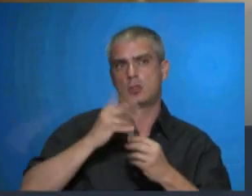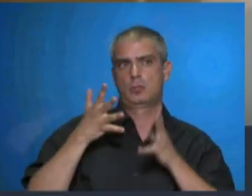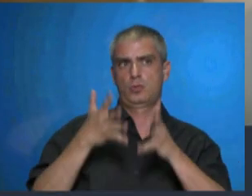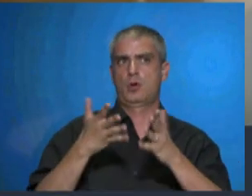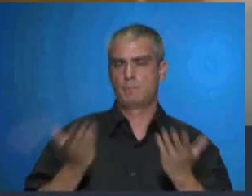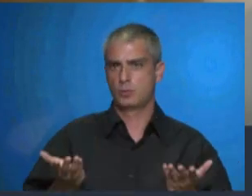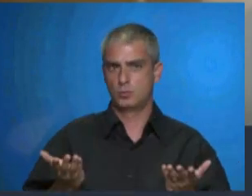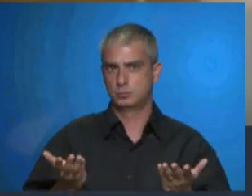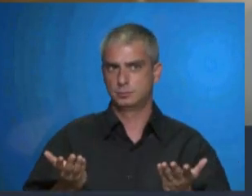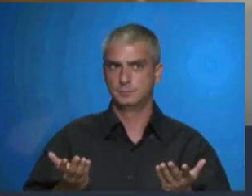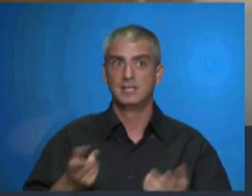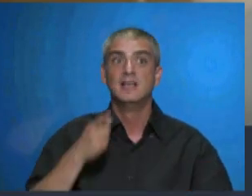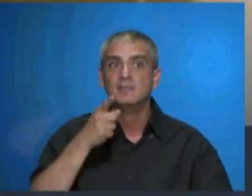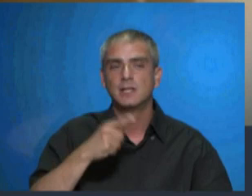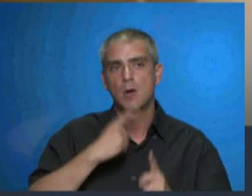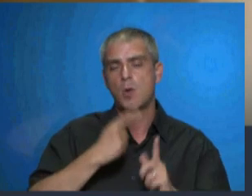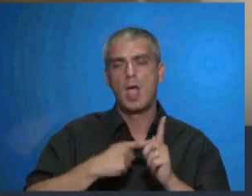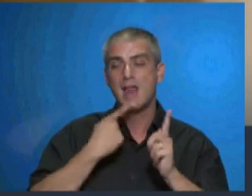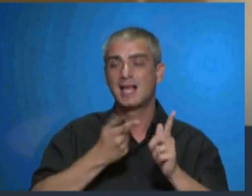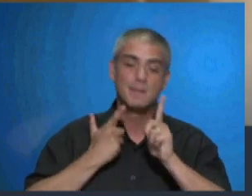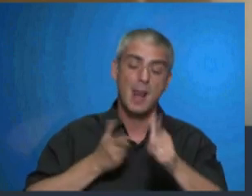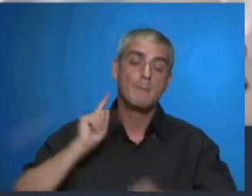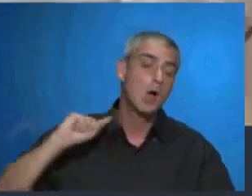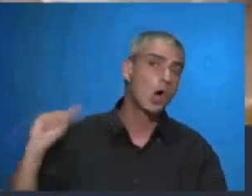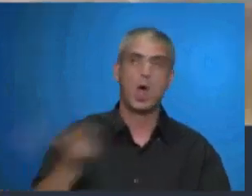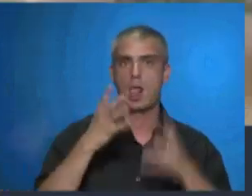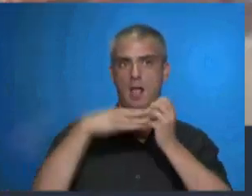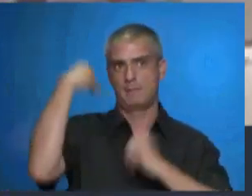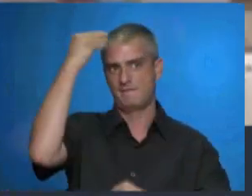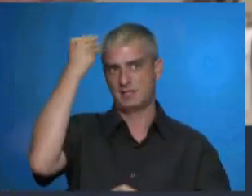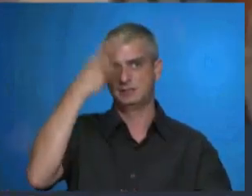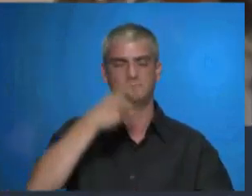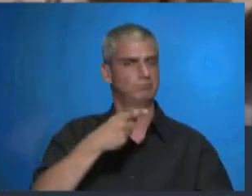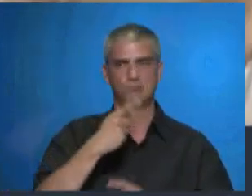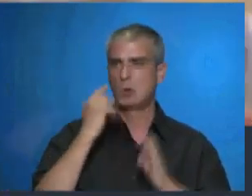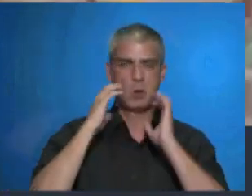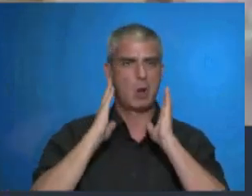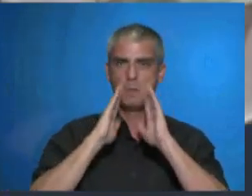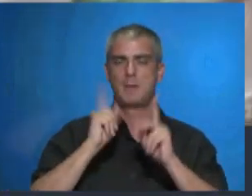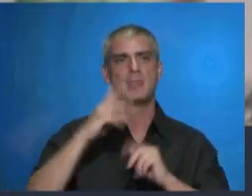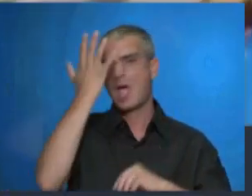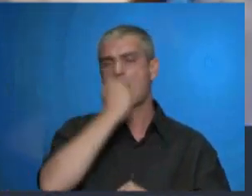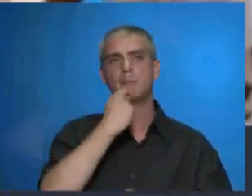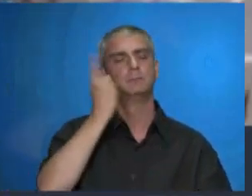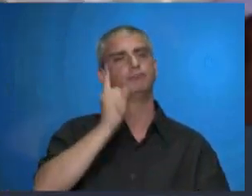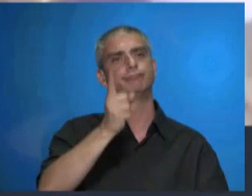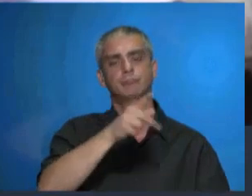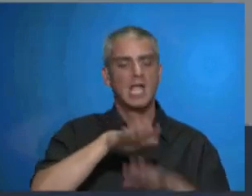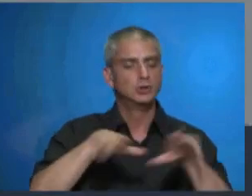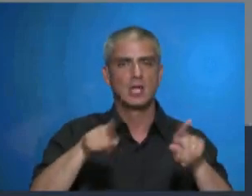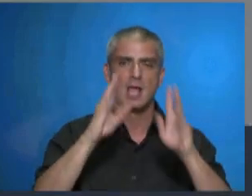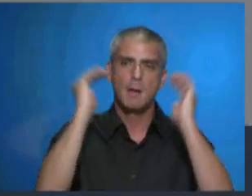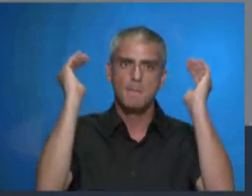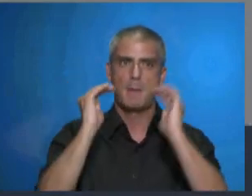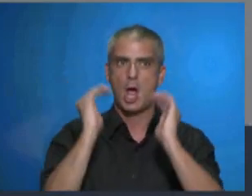عدواني وبمثابة إعلان حرب يستهدف الشعب الفلسطيني كله ومثيل السفك بديبوخيم كي خماس يعبر انخيوت للشطح